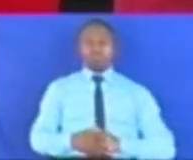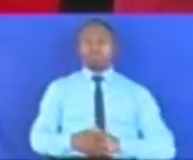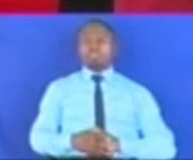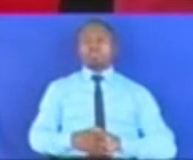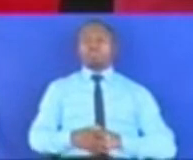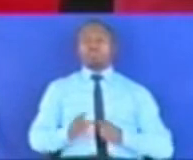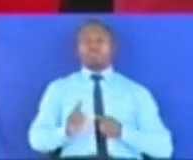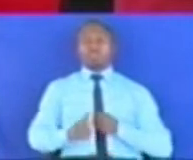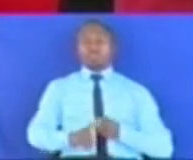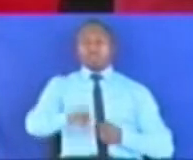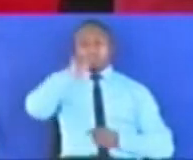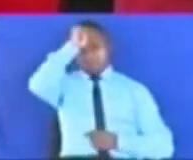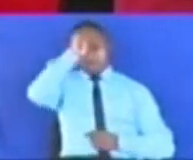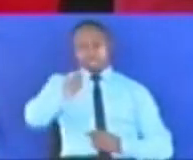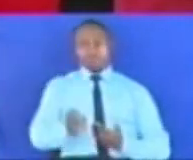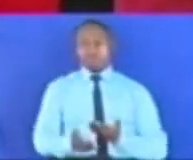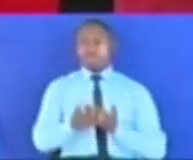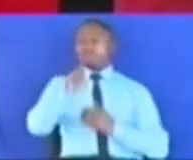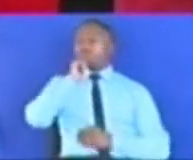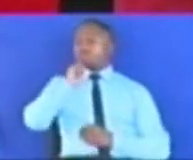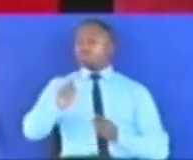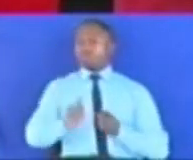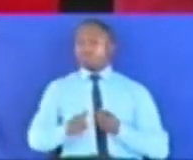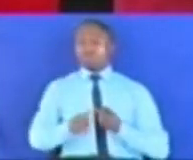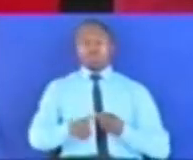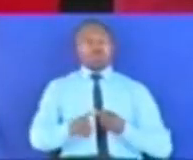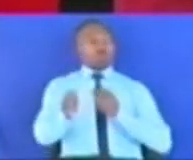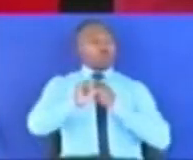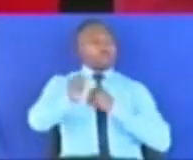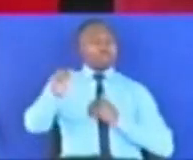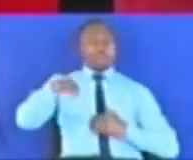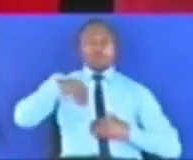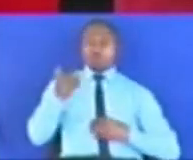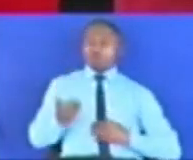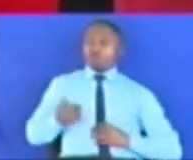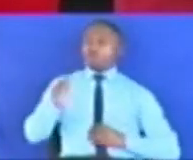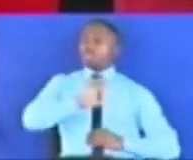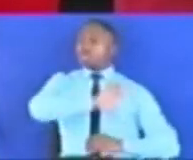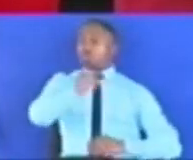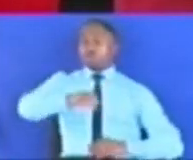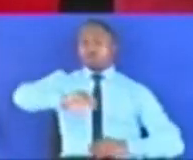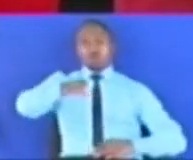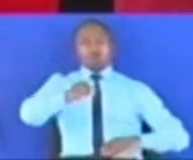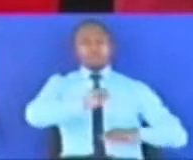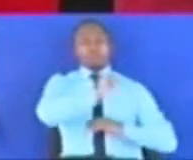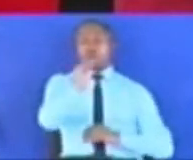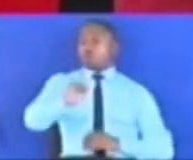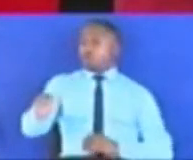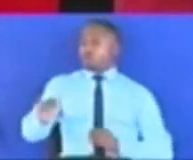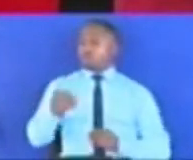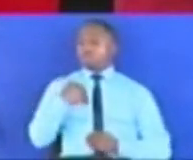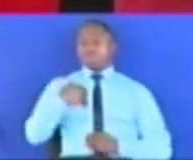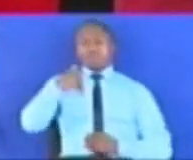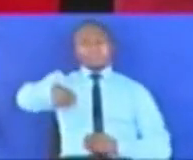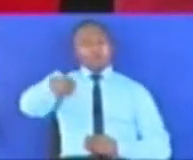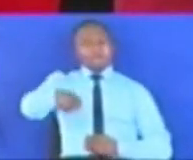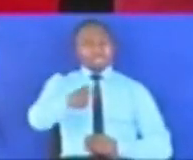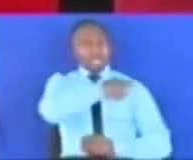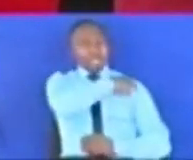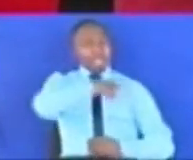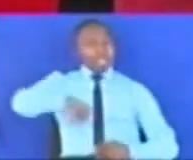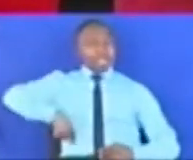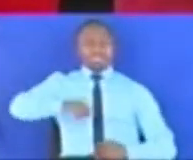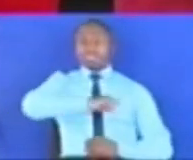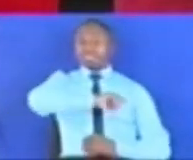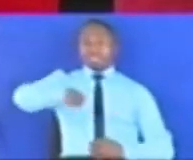Mugu mheshimiwa naibu spika, kwa niaba ya wanawake wote wa mkoa wa Morogoro, nimpongeze sana rais wetu